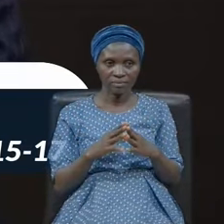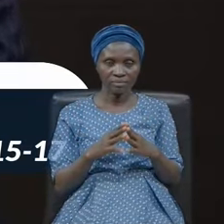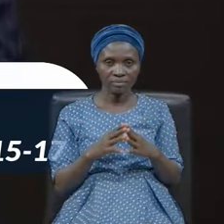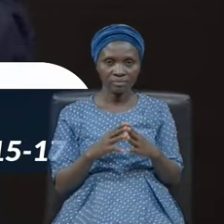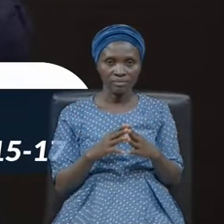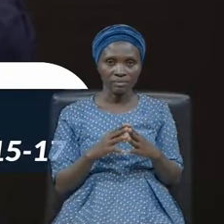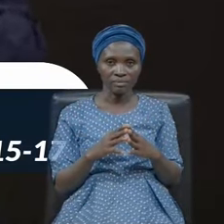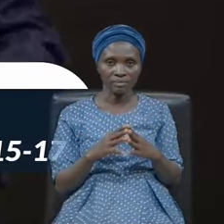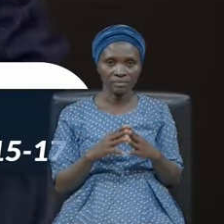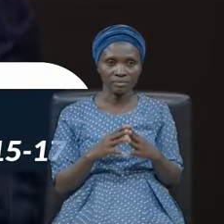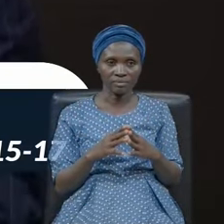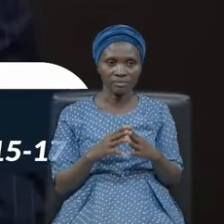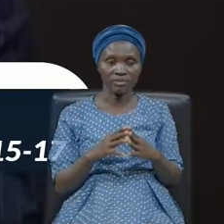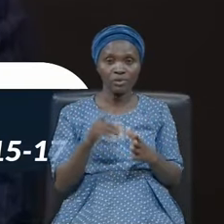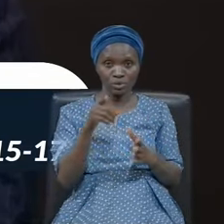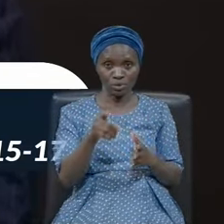verset 19.